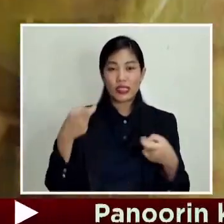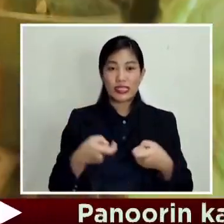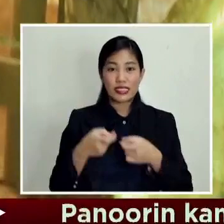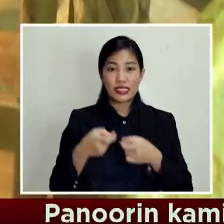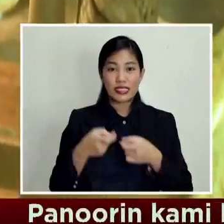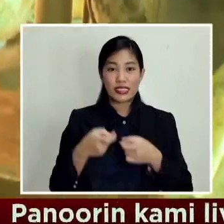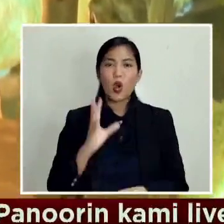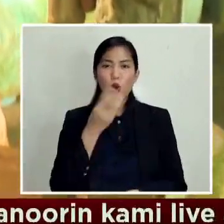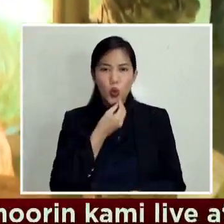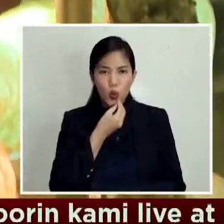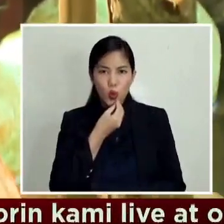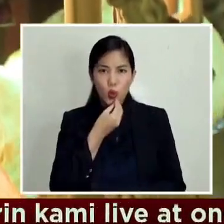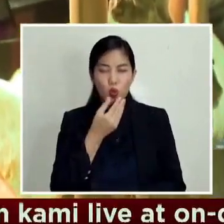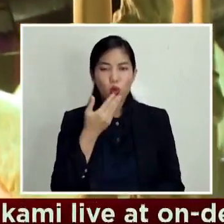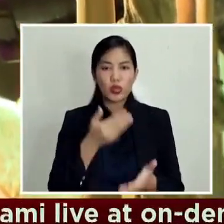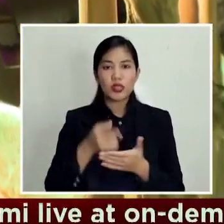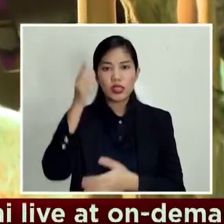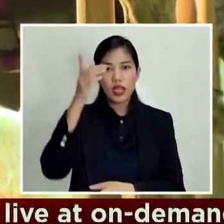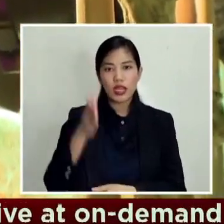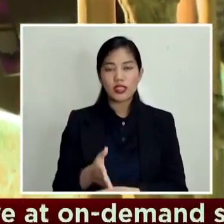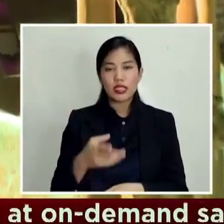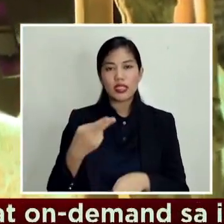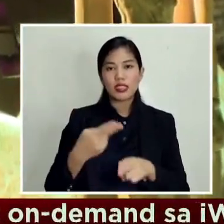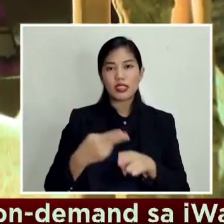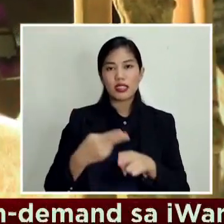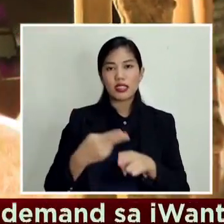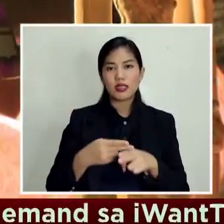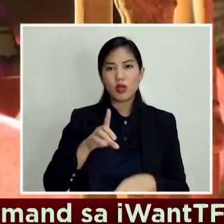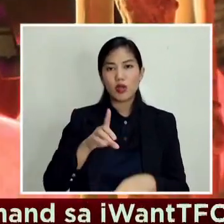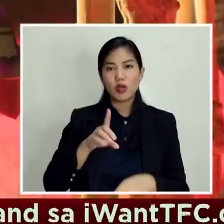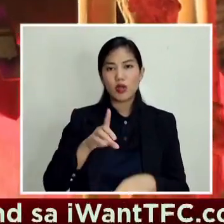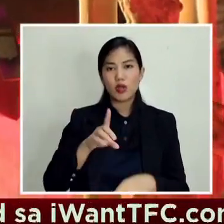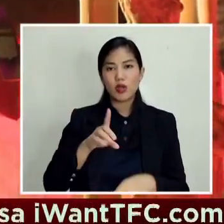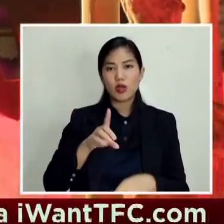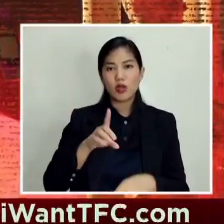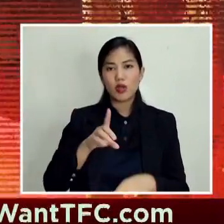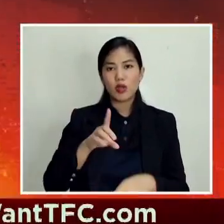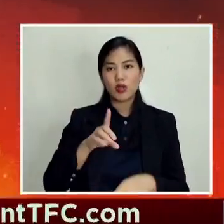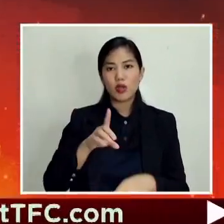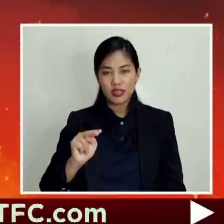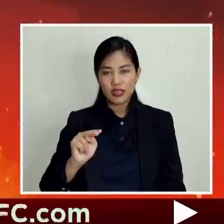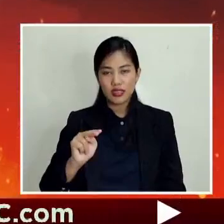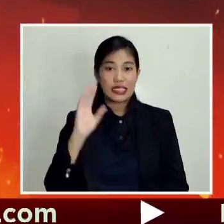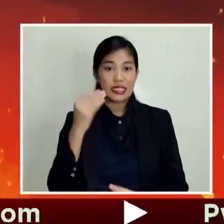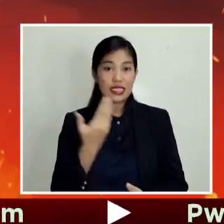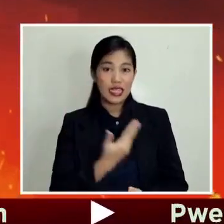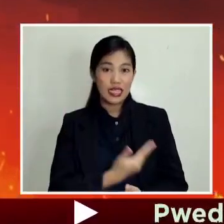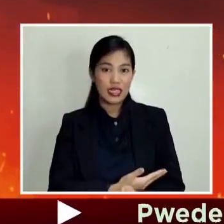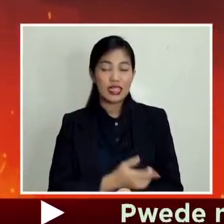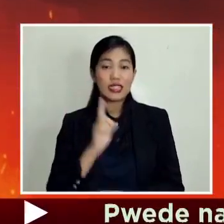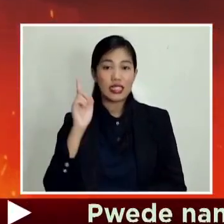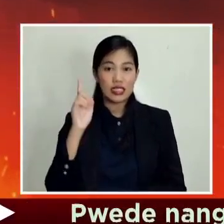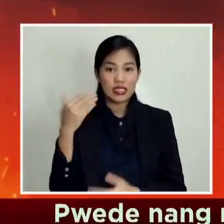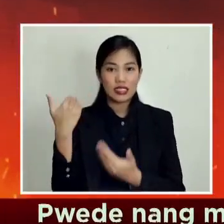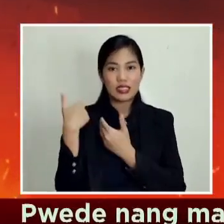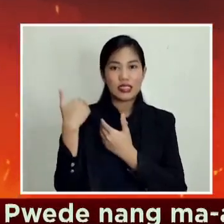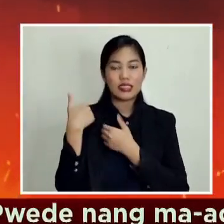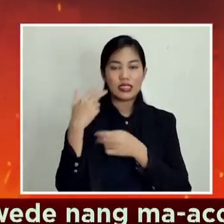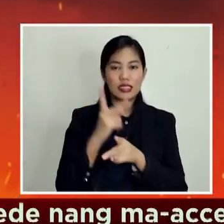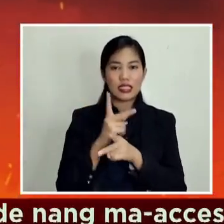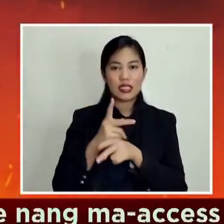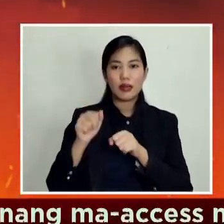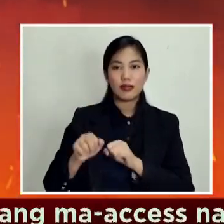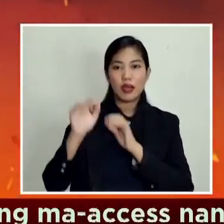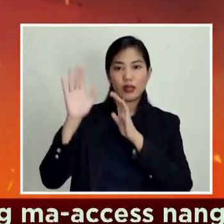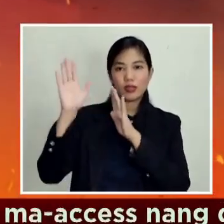Dumangan. Habang ang kanyang anak na si Dumakalem ang tagabantay ng mga bundok. At kung sa Greek